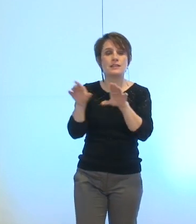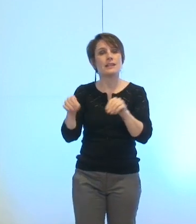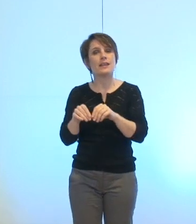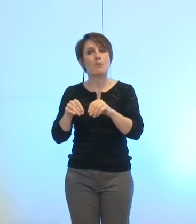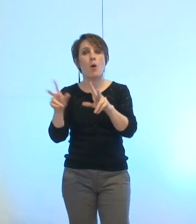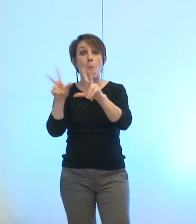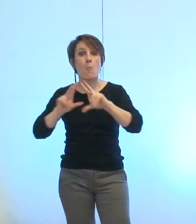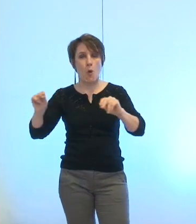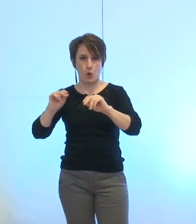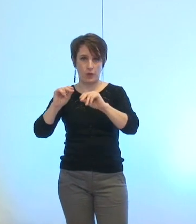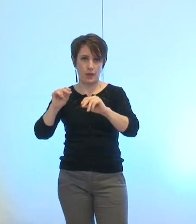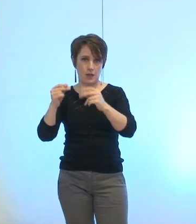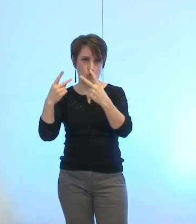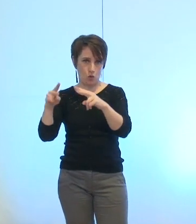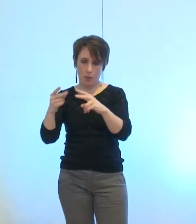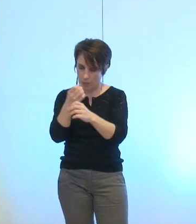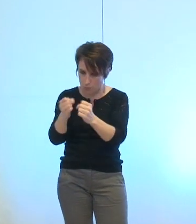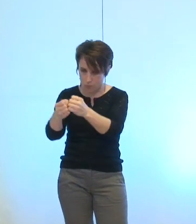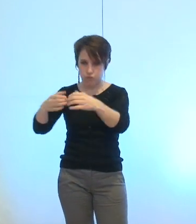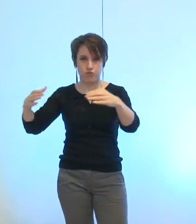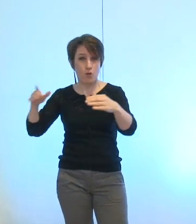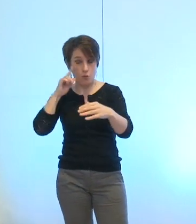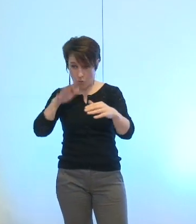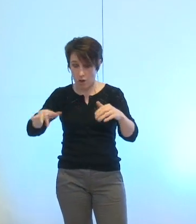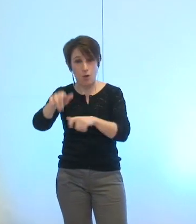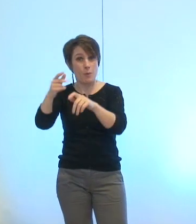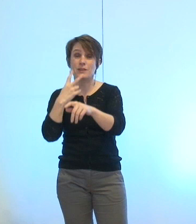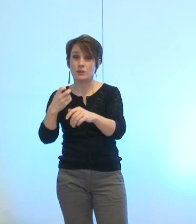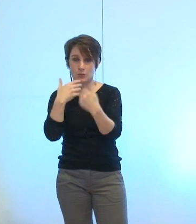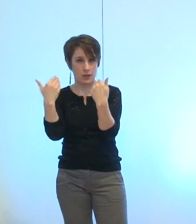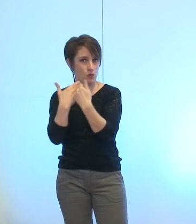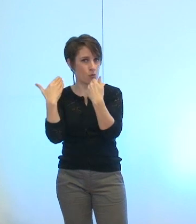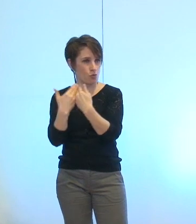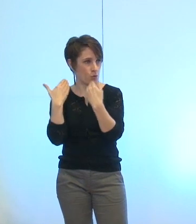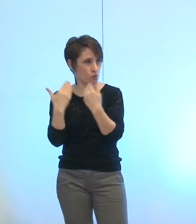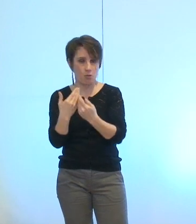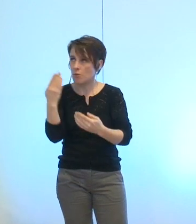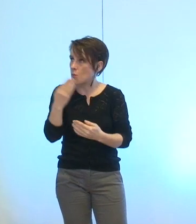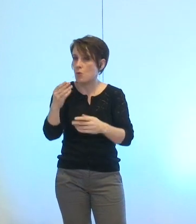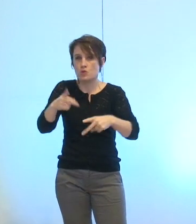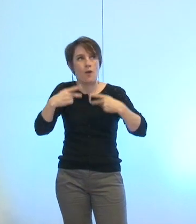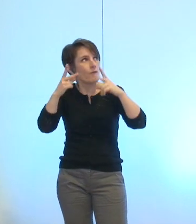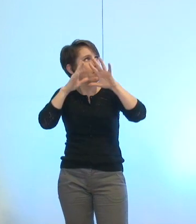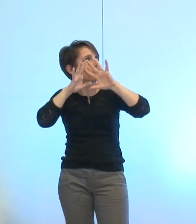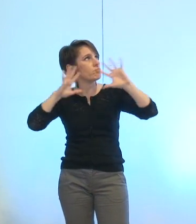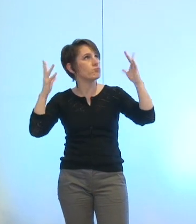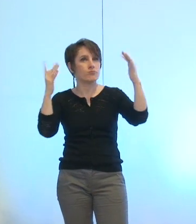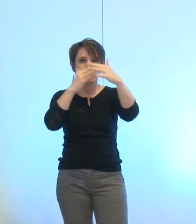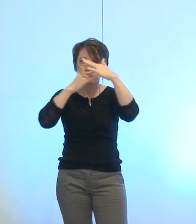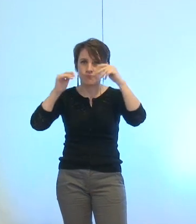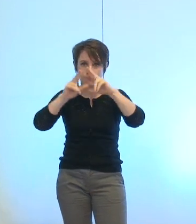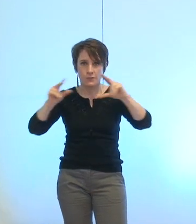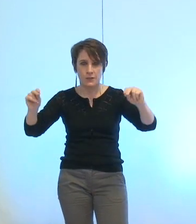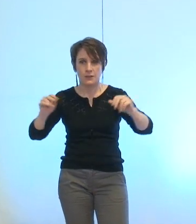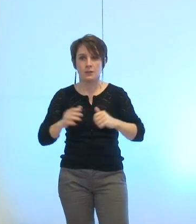c'est une demande des grenoblancs en matière de politique publique que ça participe du cadre de la vie et que je vous le dis très sincèrement si j'avais